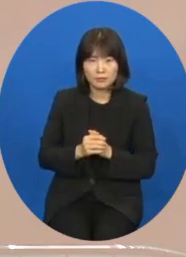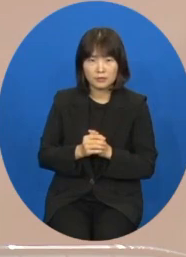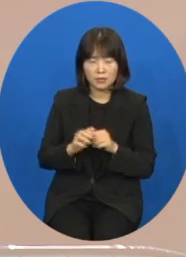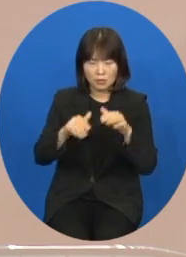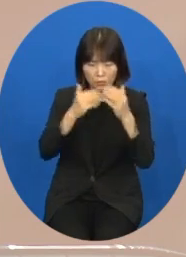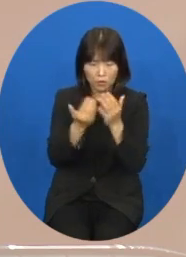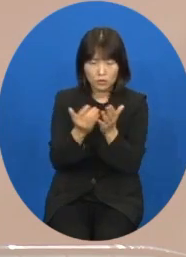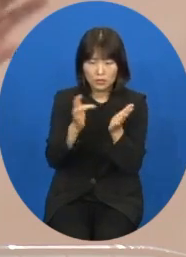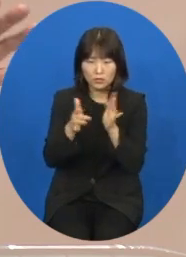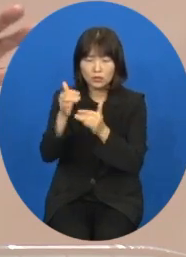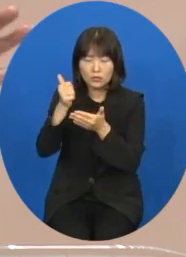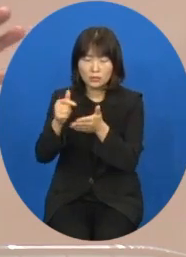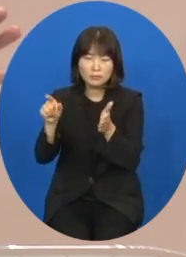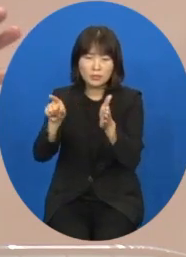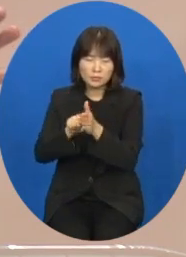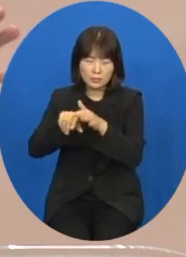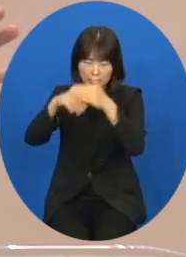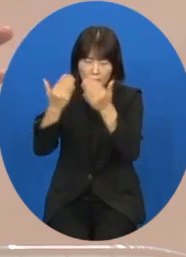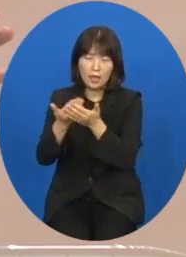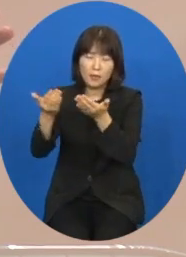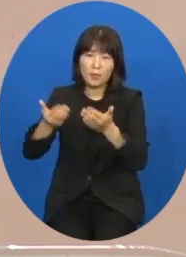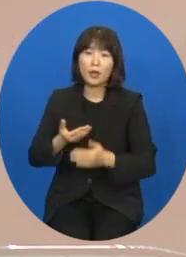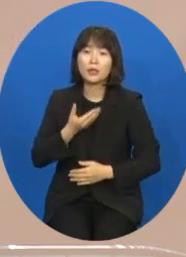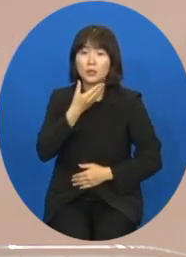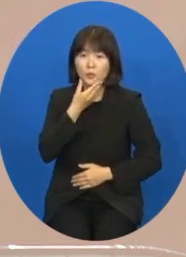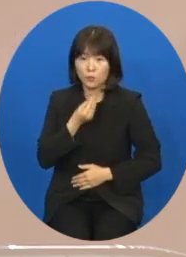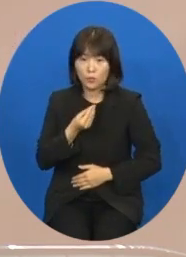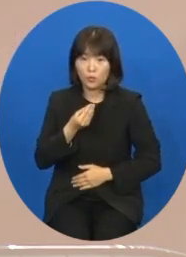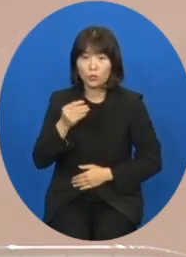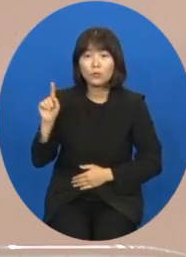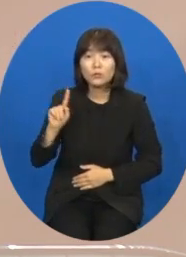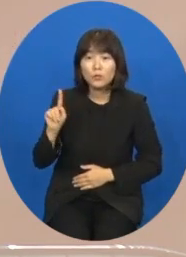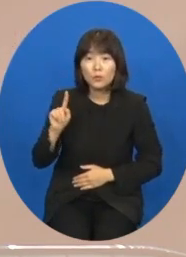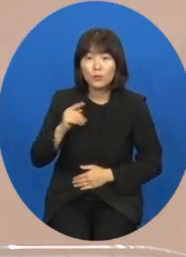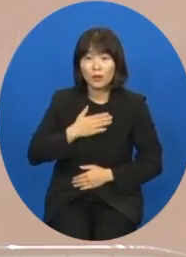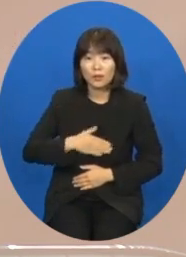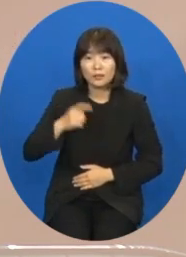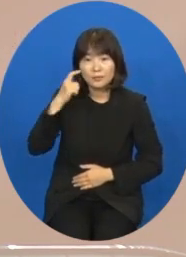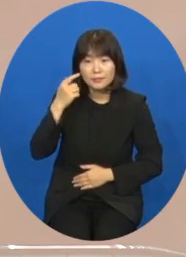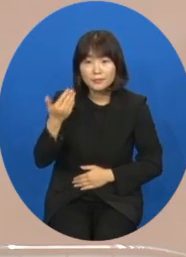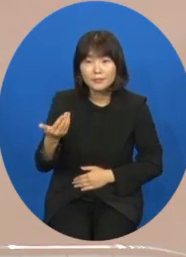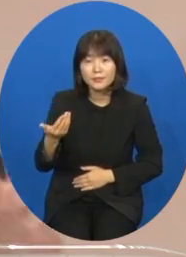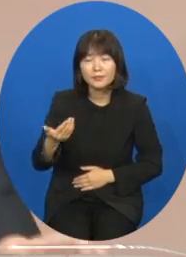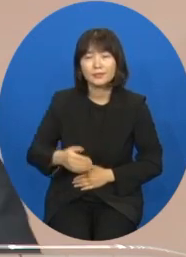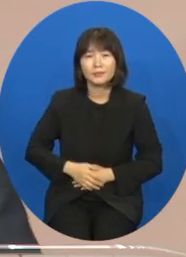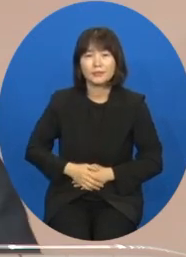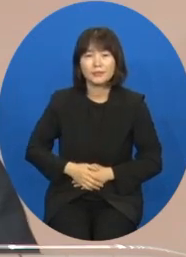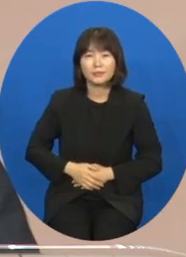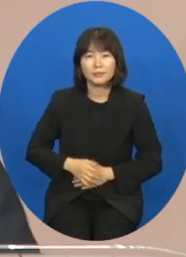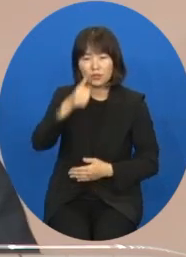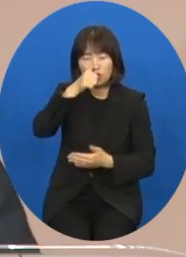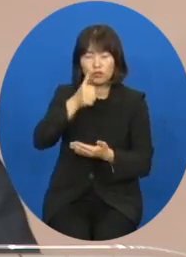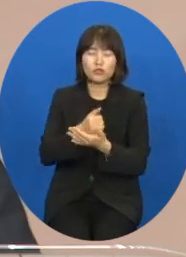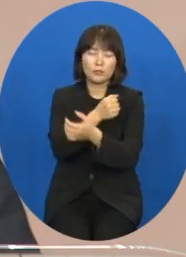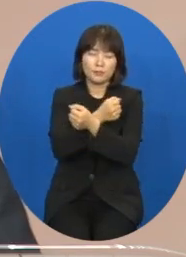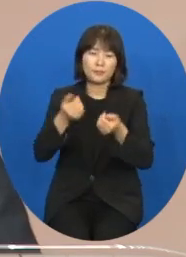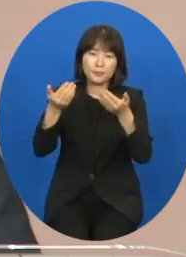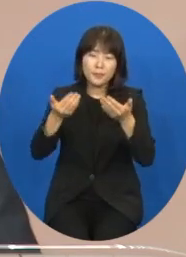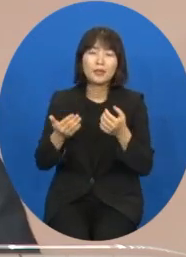믿는 사람이면 다 받은 복 그게 뭔지 아시나요? 속죄의 은혜입니다.